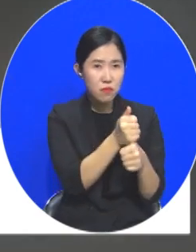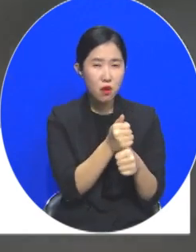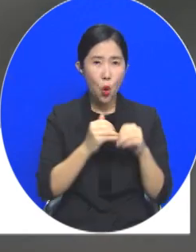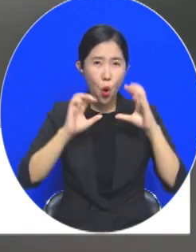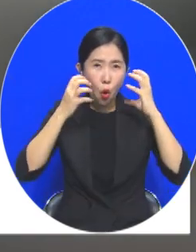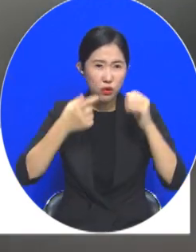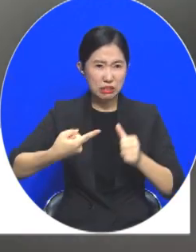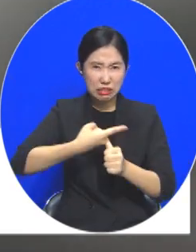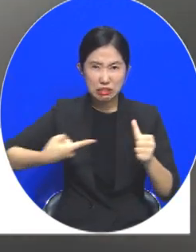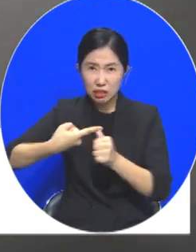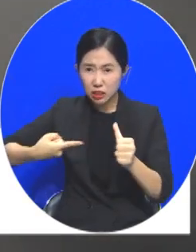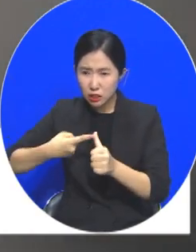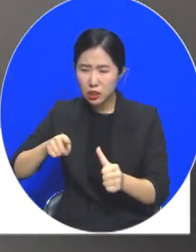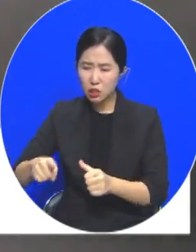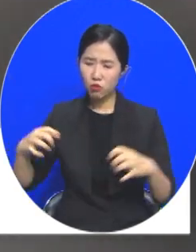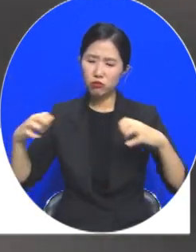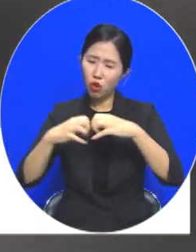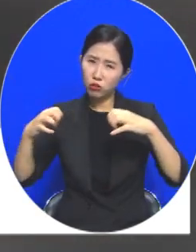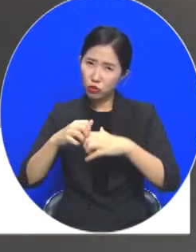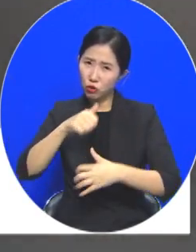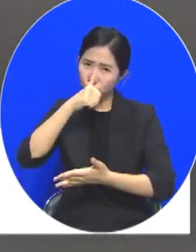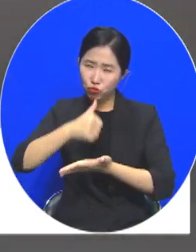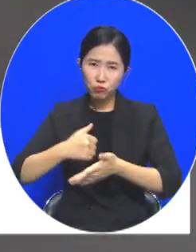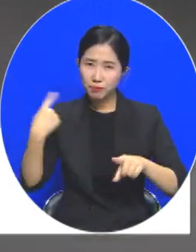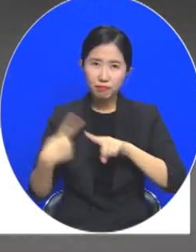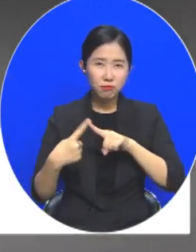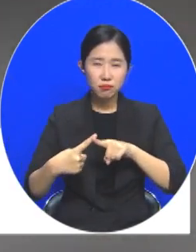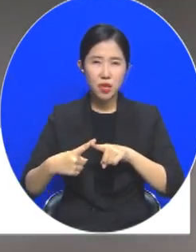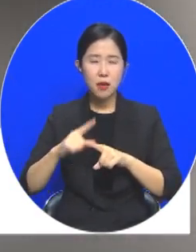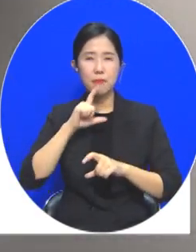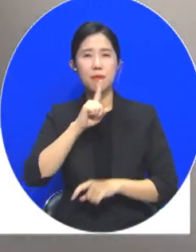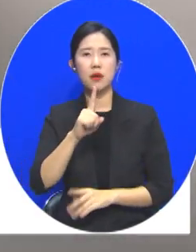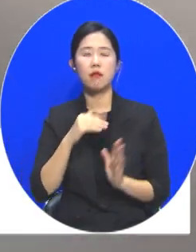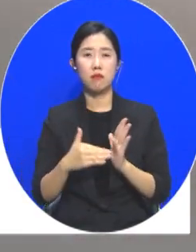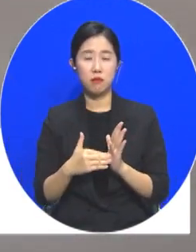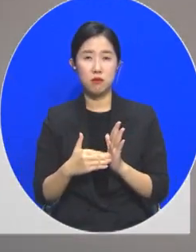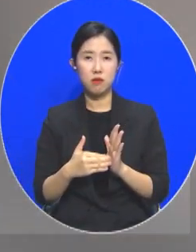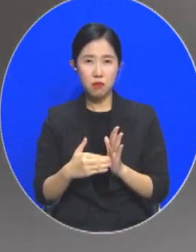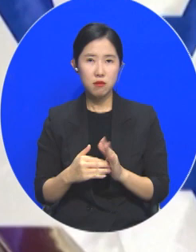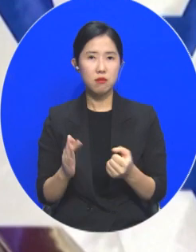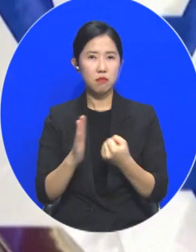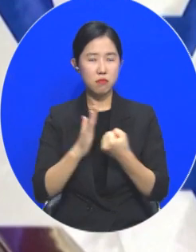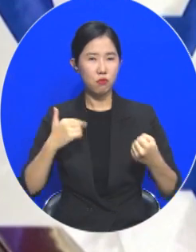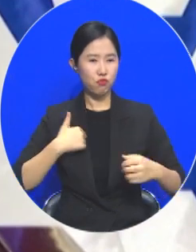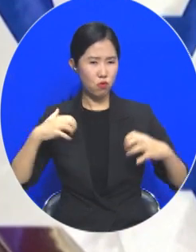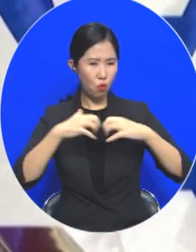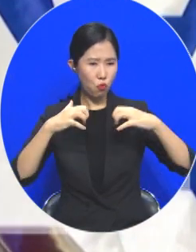명백한 전쟁 범죄라고 주장했습니다. 이어 하마스를 향해 전례 없는 공세를 선언했습니다.